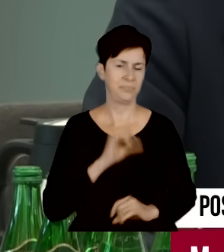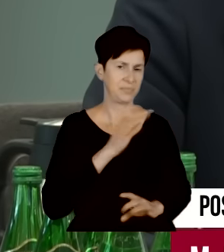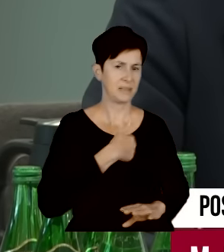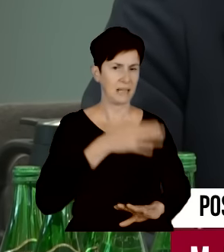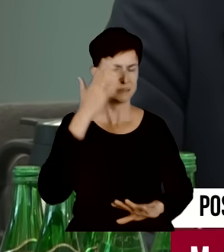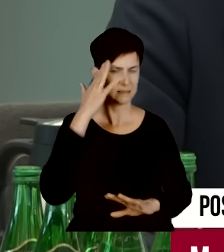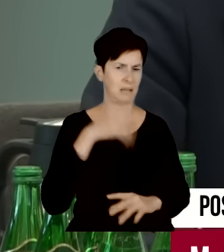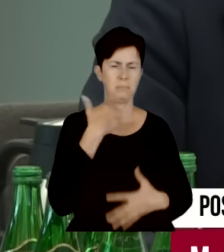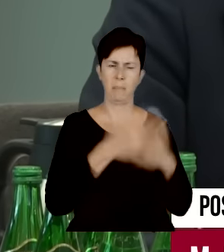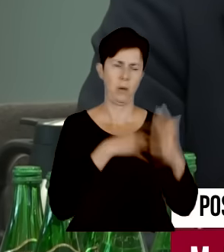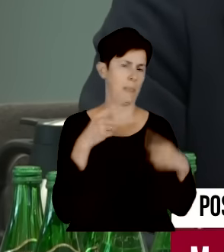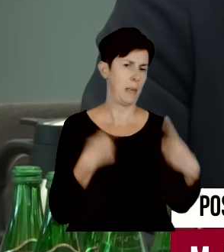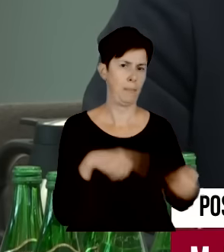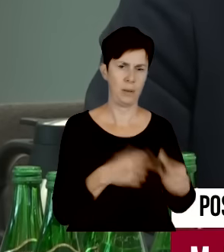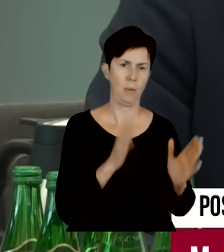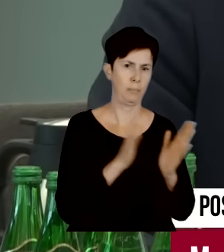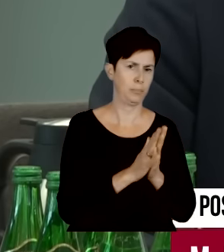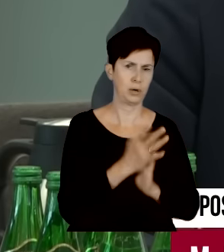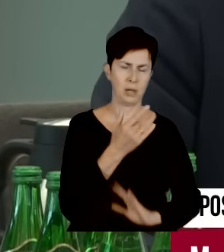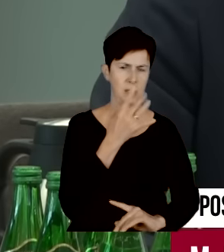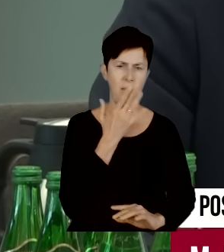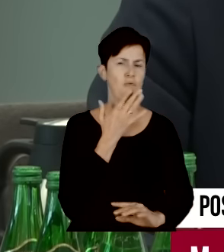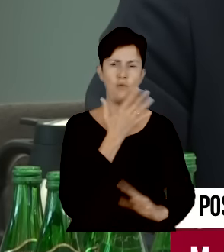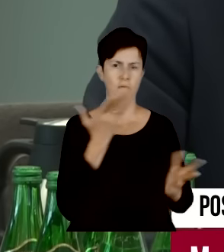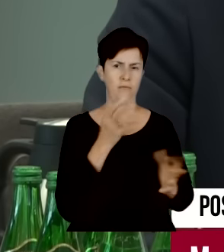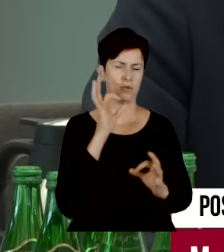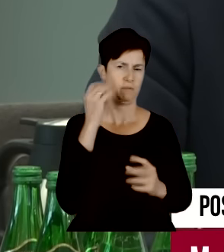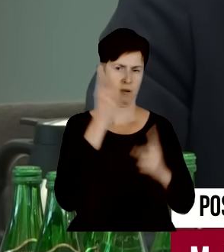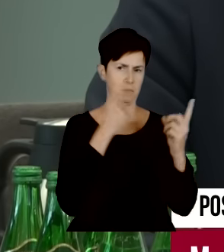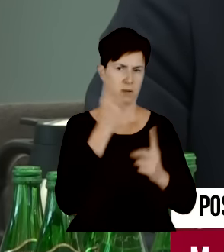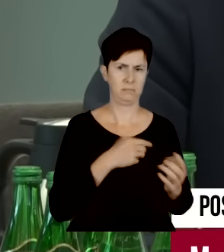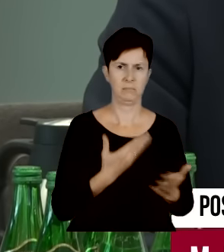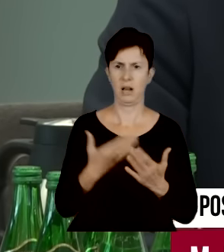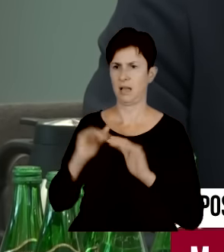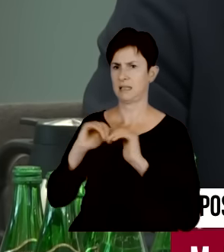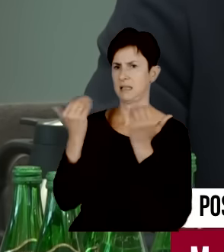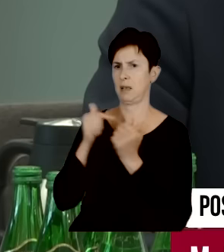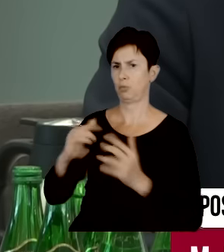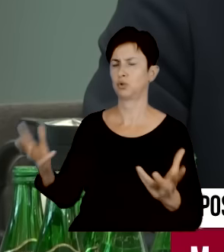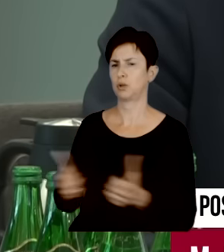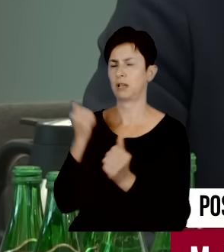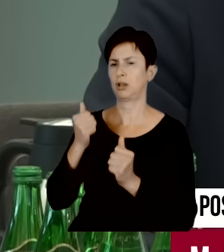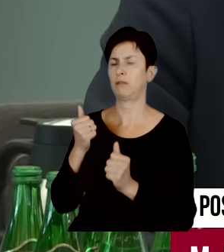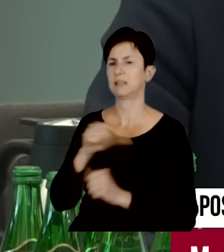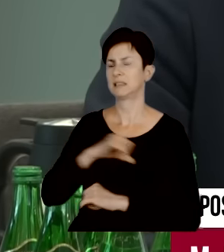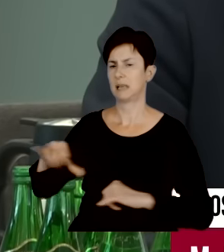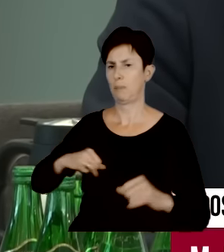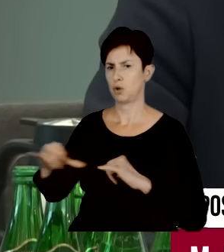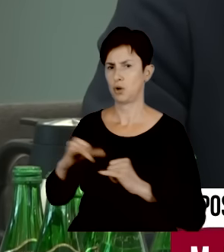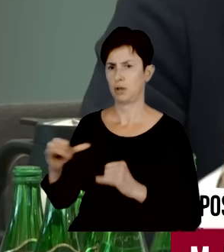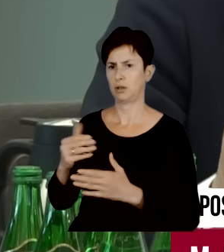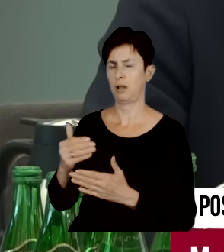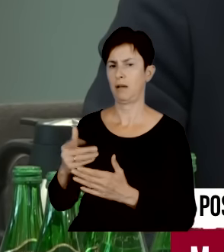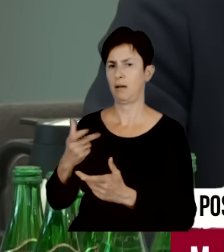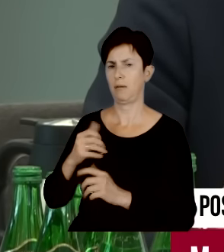galimatias nie było proszę mi tutaj nie imputować SW musiał ratować samorządowców prz a opinia publiczna